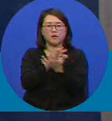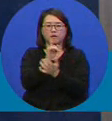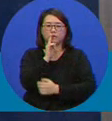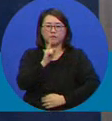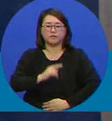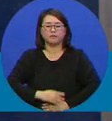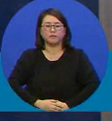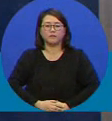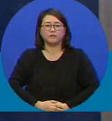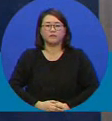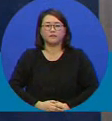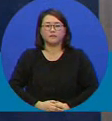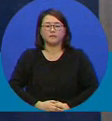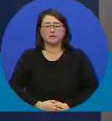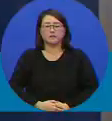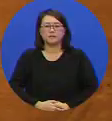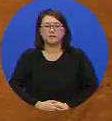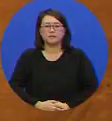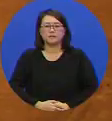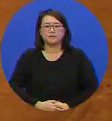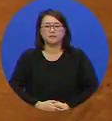기자입니다.